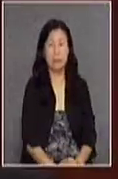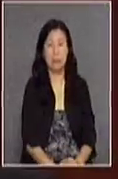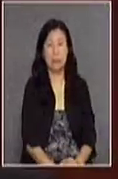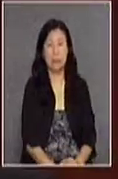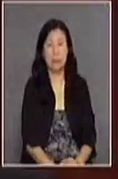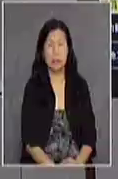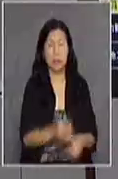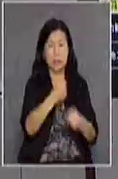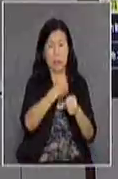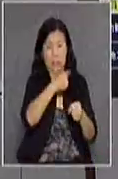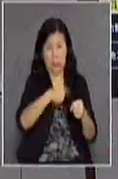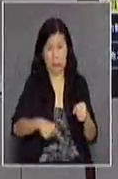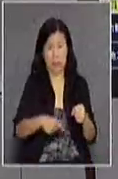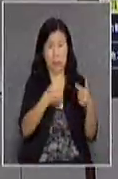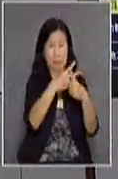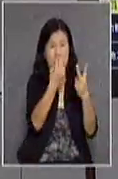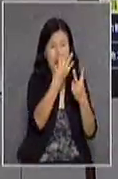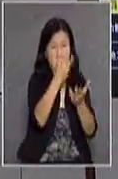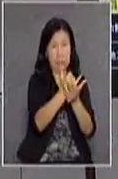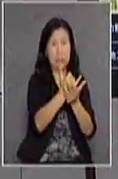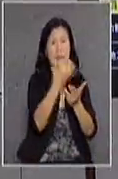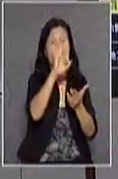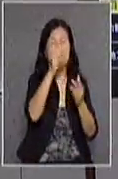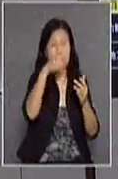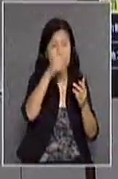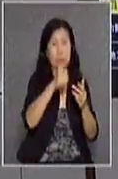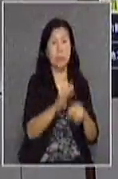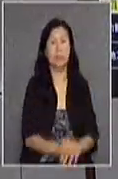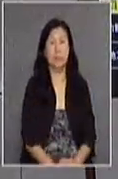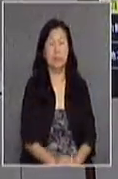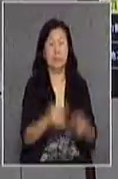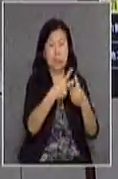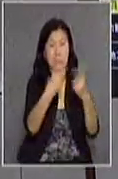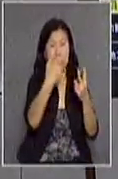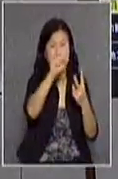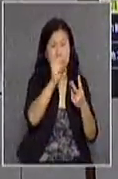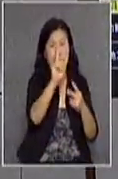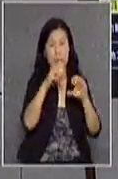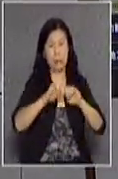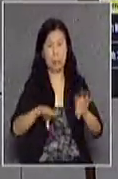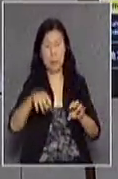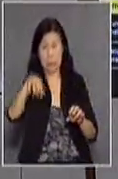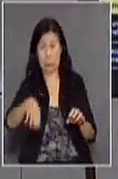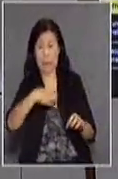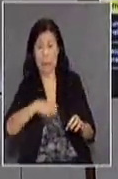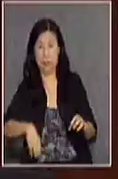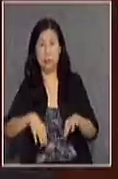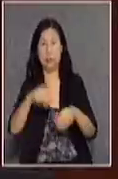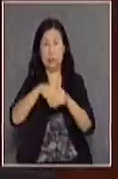功能團體選舉產生的議員24位，出席沒有人贊成，22位反對，1位棄權。分區直接選舉產生的議